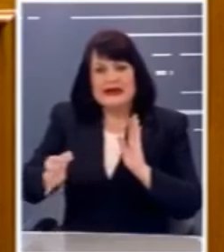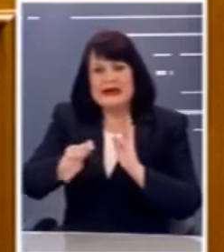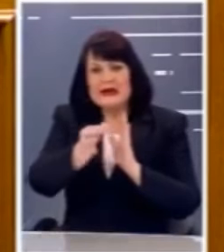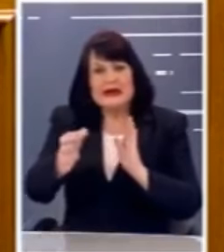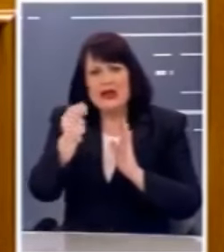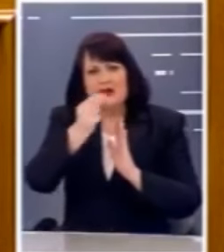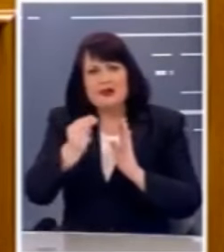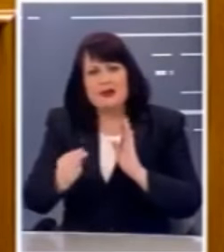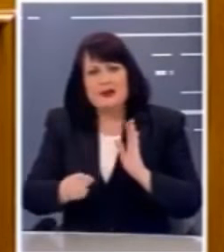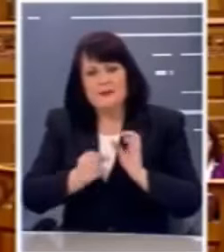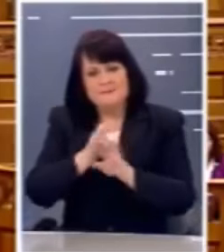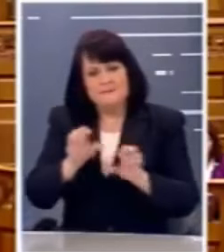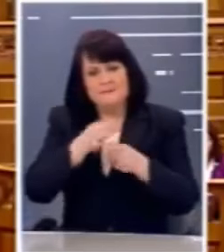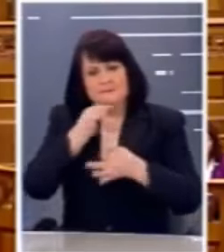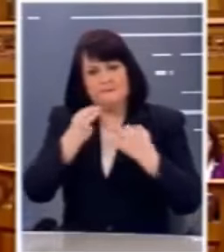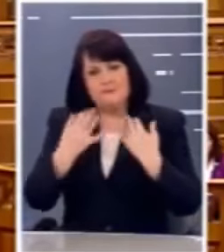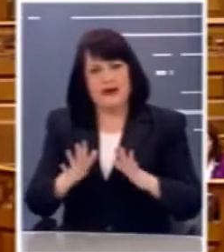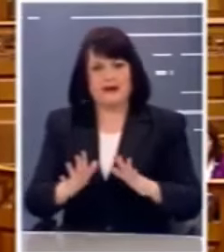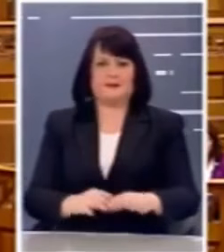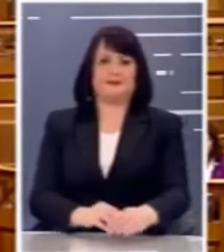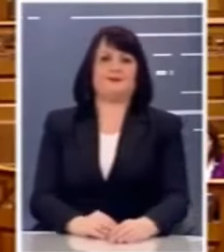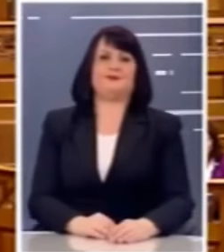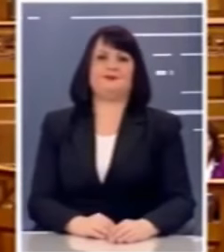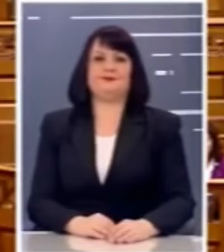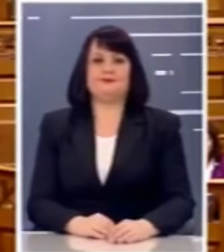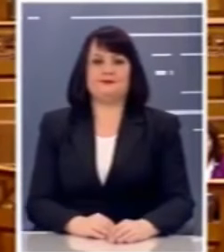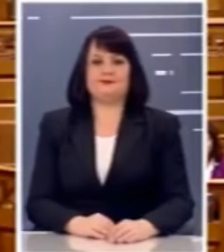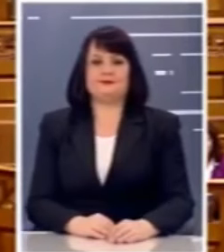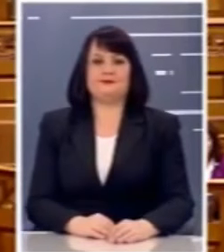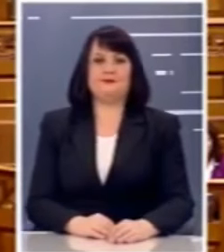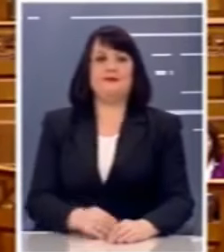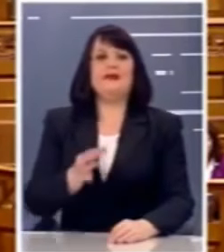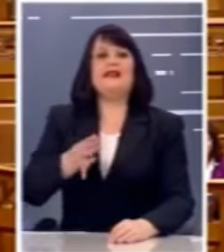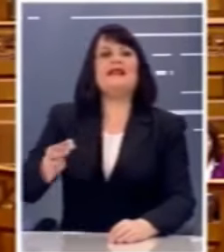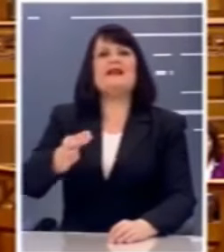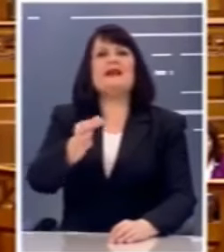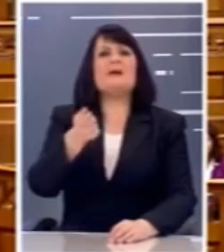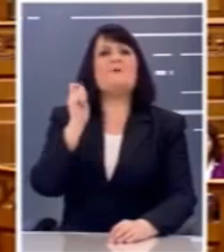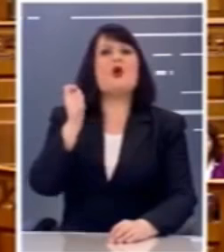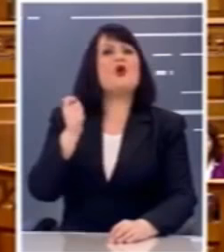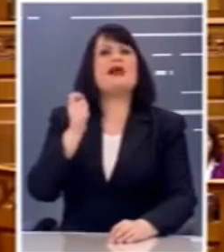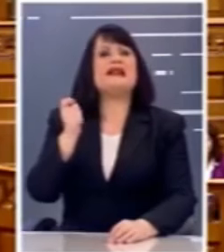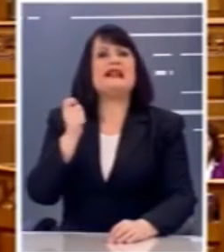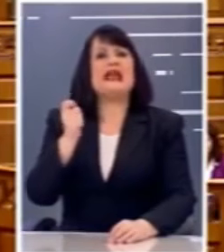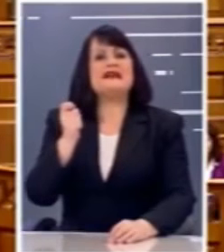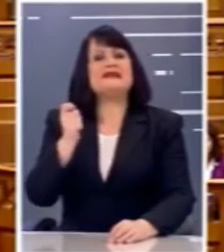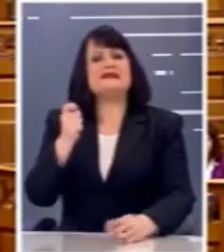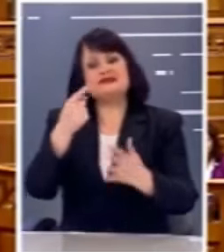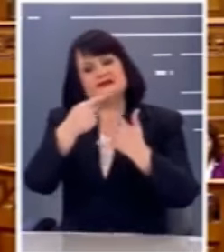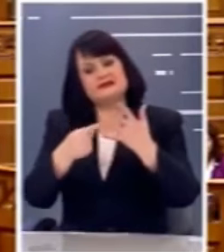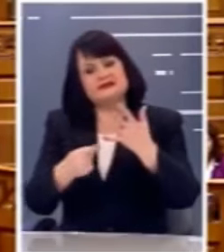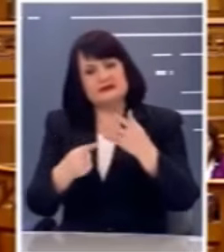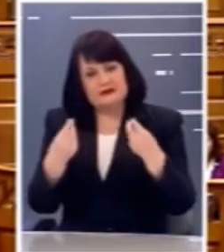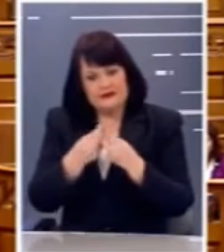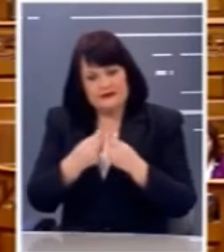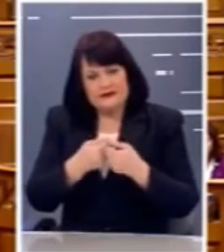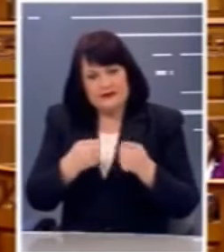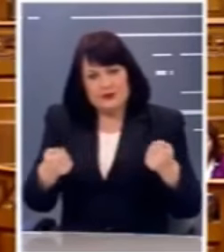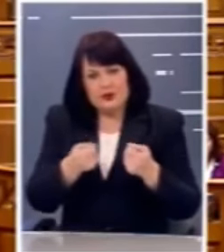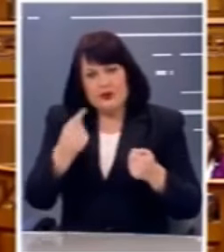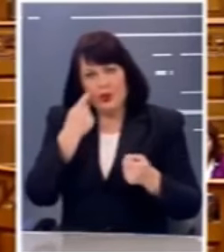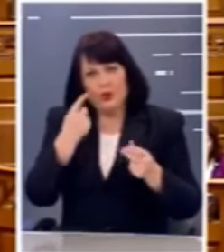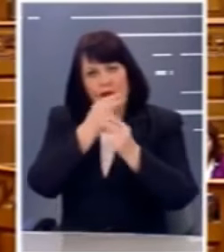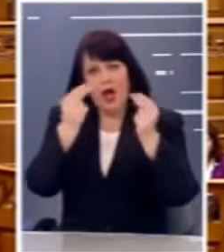εφαρμογής της πολιτικής. Ένα πλέγμα νησιωτικών πολιτικών που ήδη αρχίζει να εφαρμόζεται και να αποδίδει